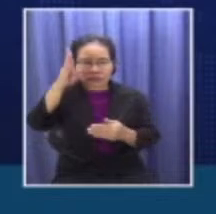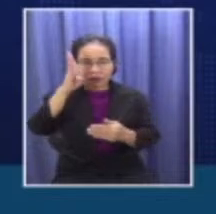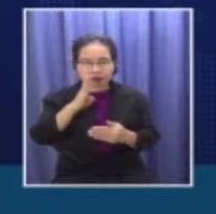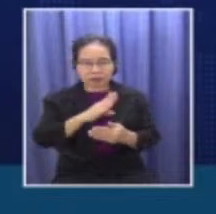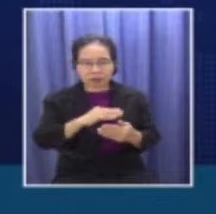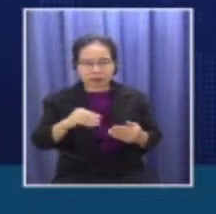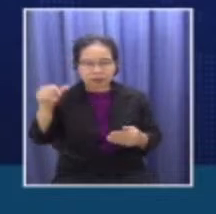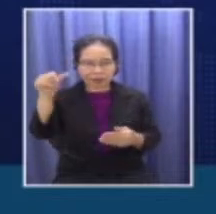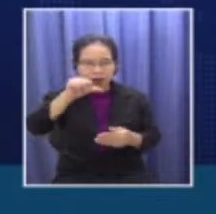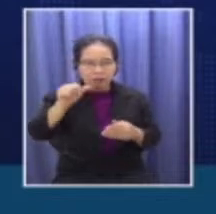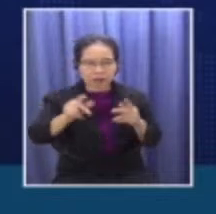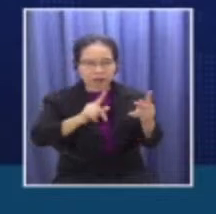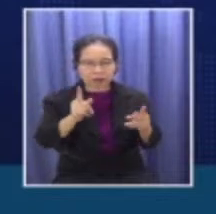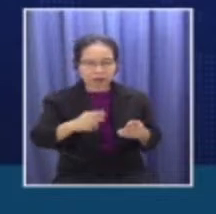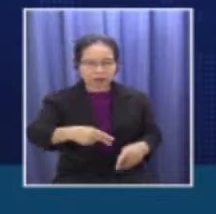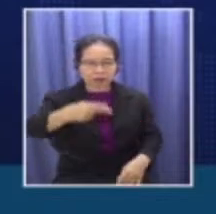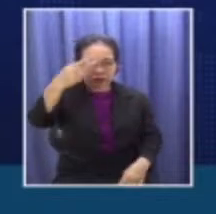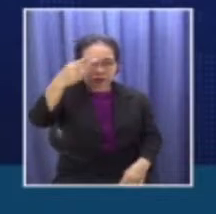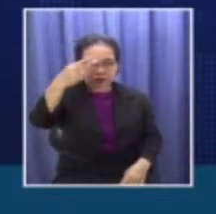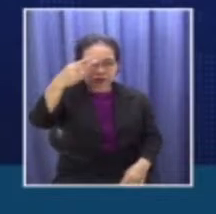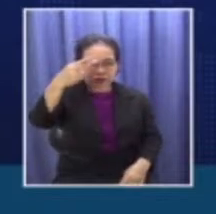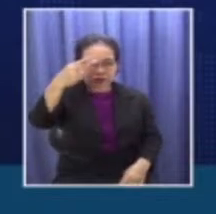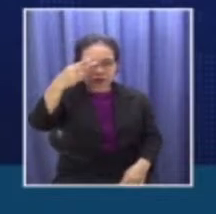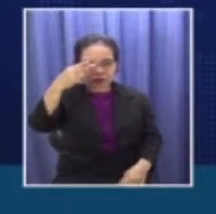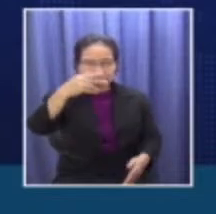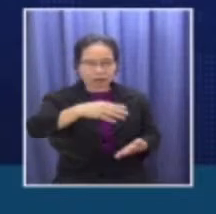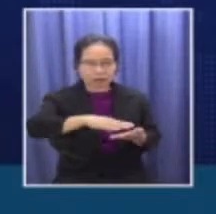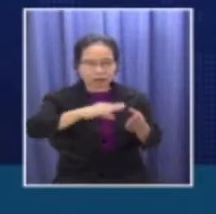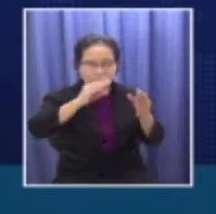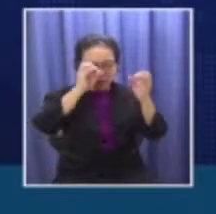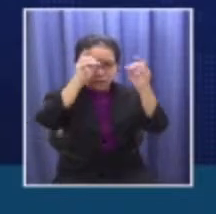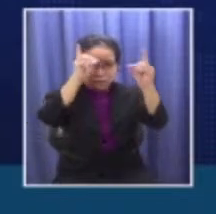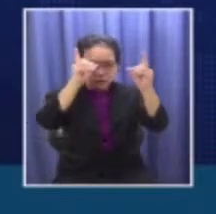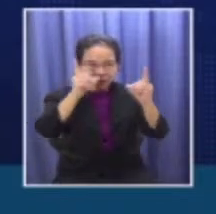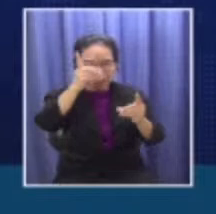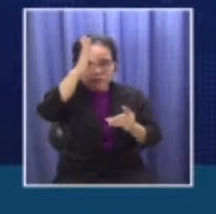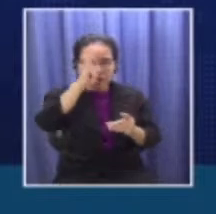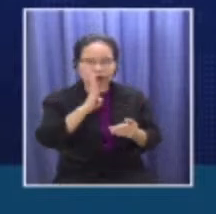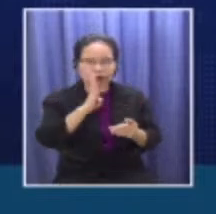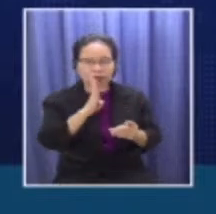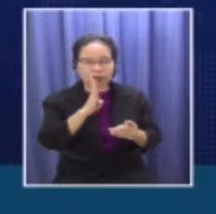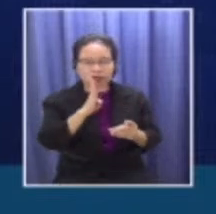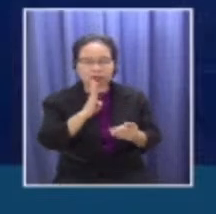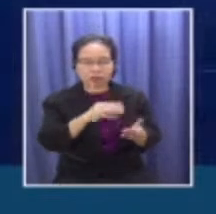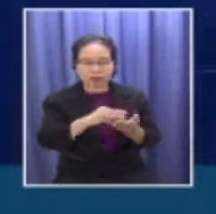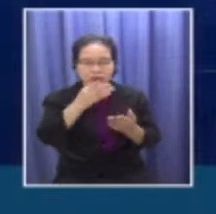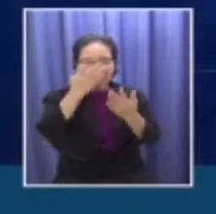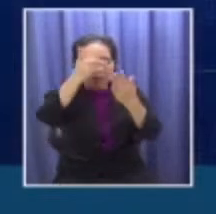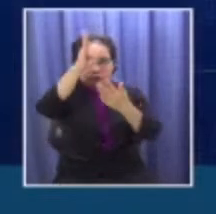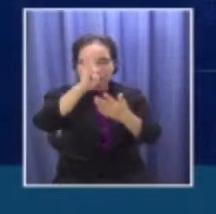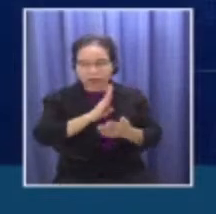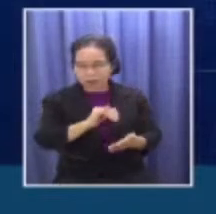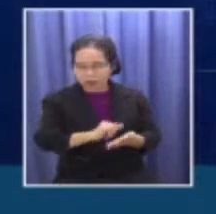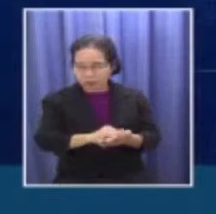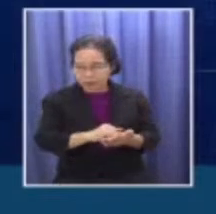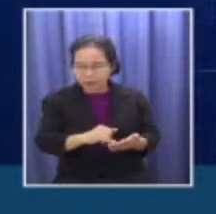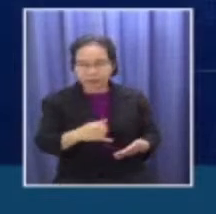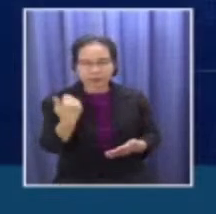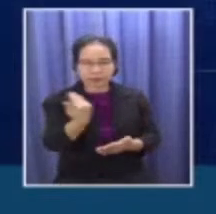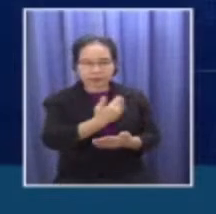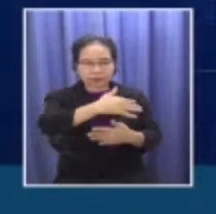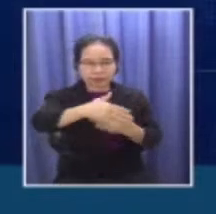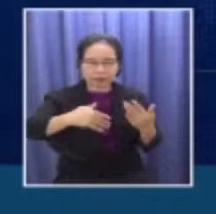na ɛyɛ sɛ wonya ne mu deɛ bebree ɛmfa saa ne ma yi ho ɛna sɛ dan ka Nyankopɔn sɛ wɔasɛmpakafoɔ